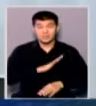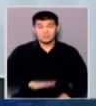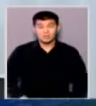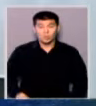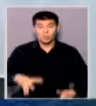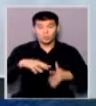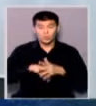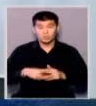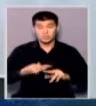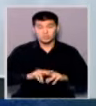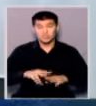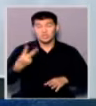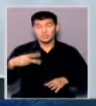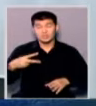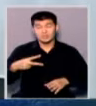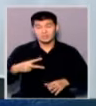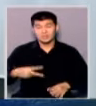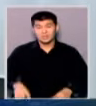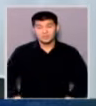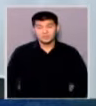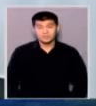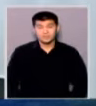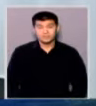Оның ішінде 20-сы